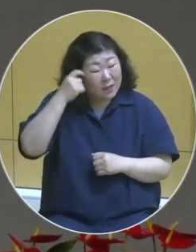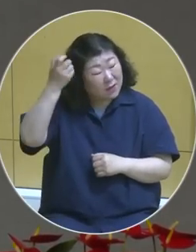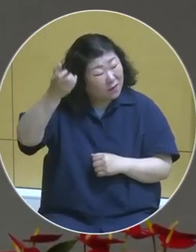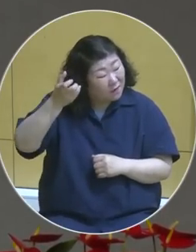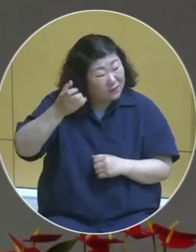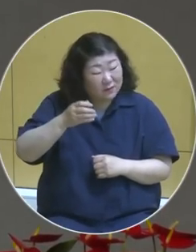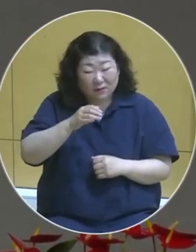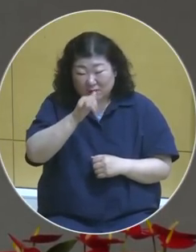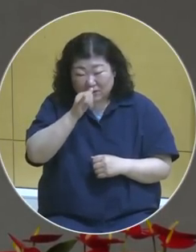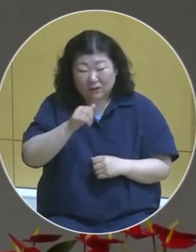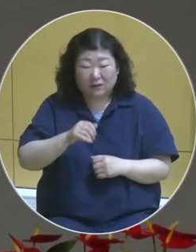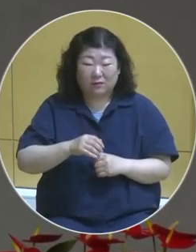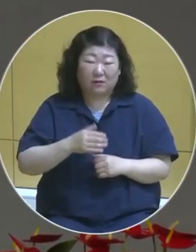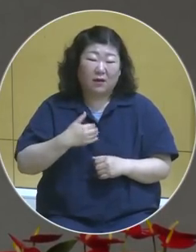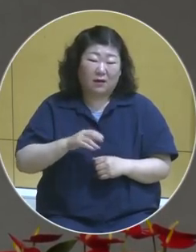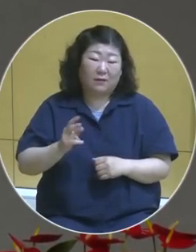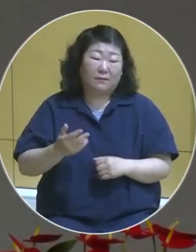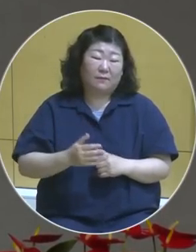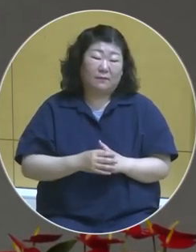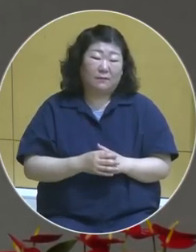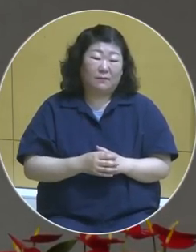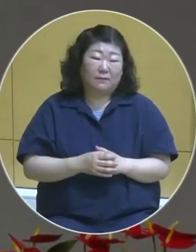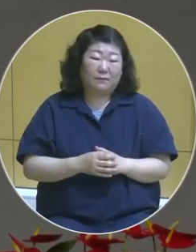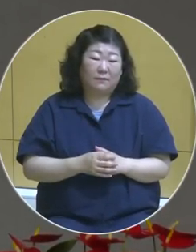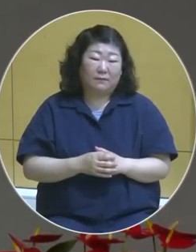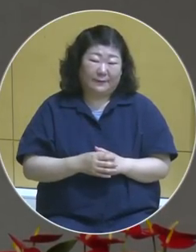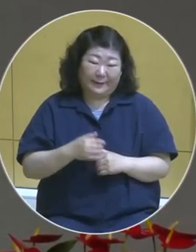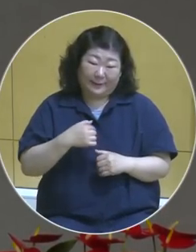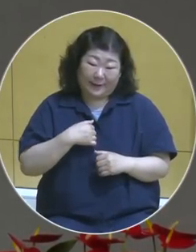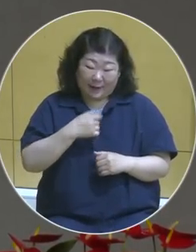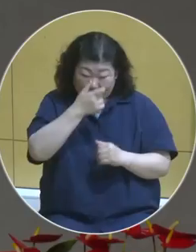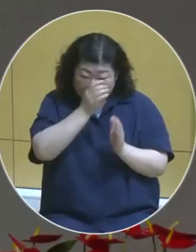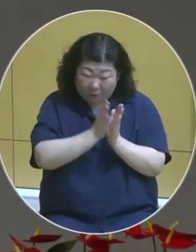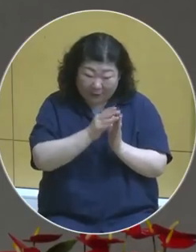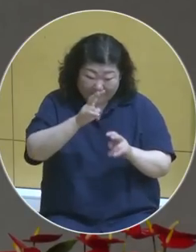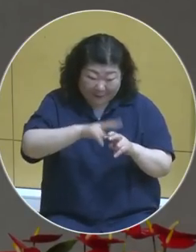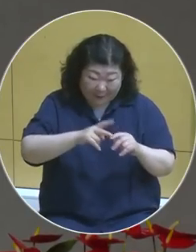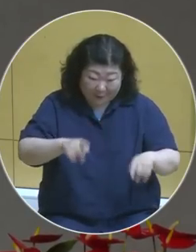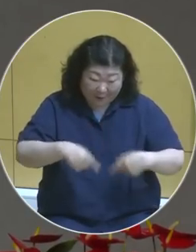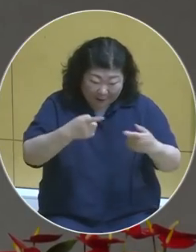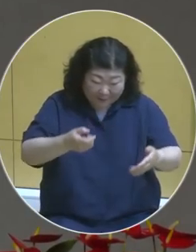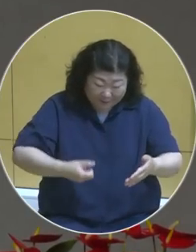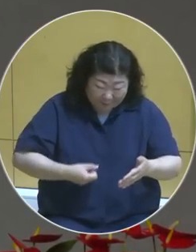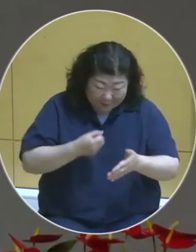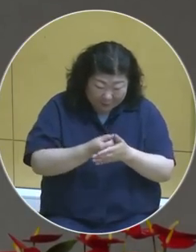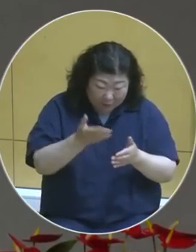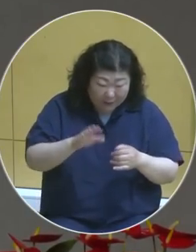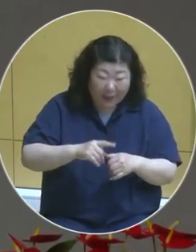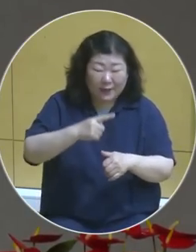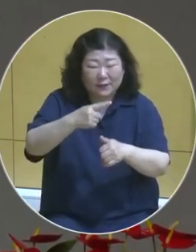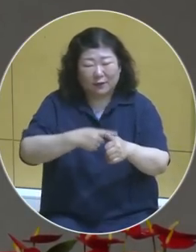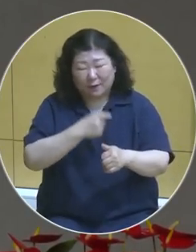실체가 있다는 것을 우리가 아셔야 됩니다. 그러니까 여러분이 아, 내가 기도하는 자리로 나가야 되겠다 할 때 저절로 막